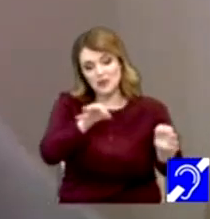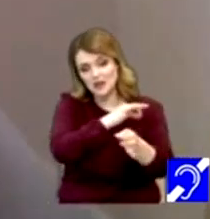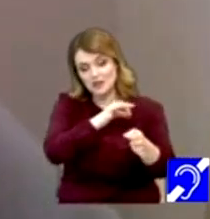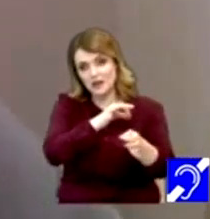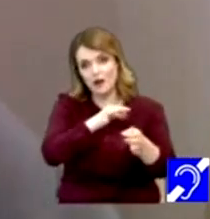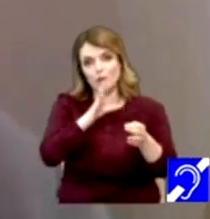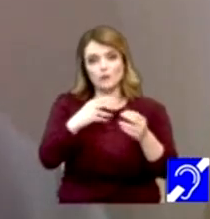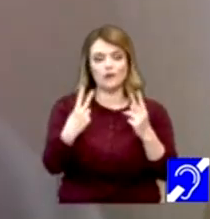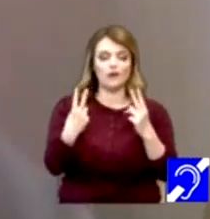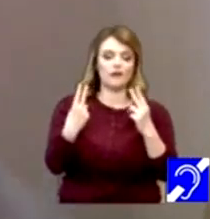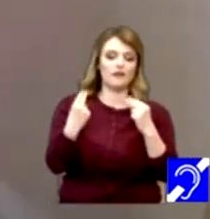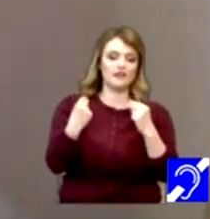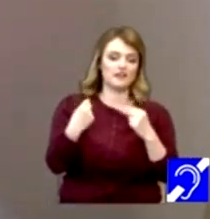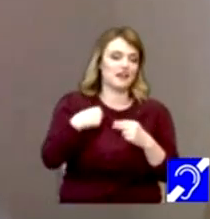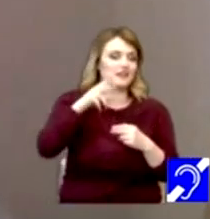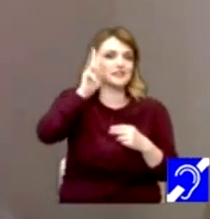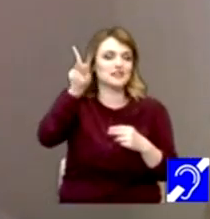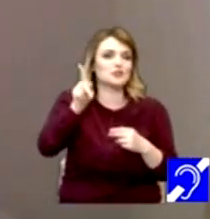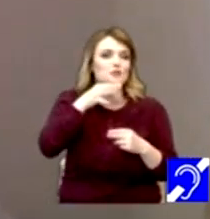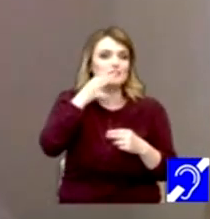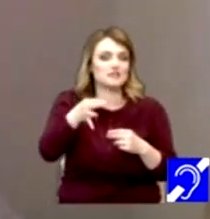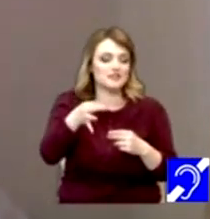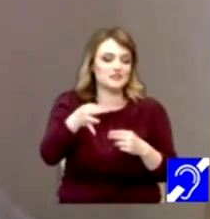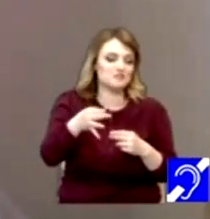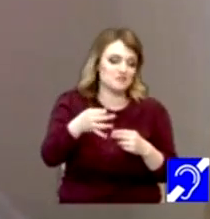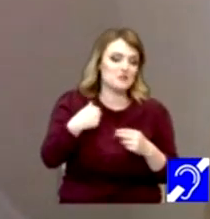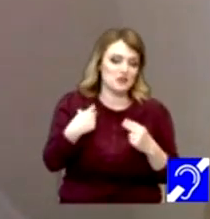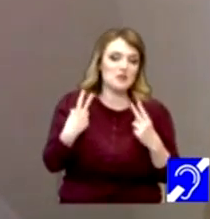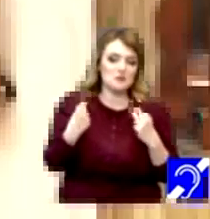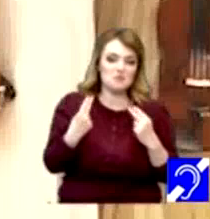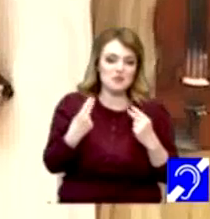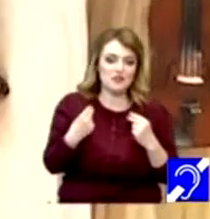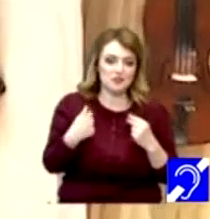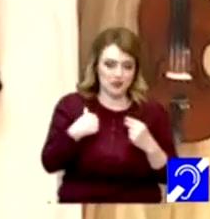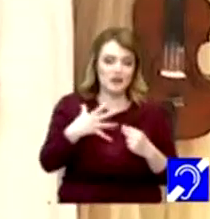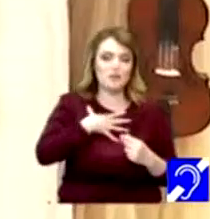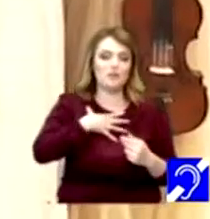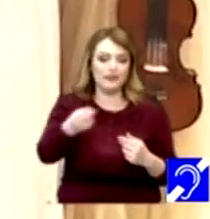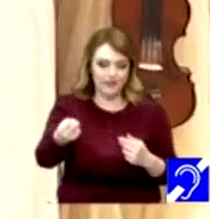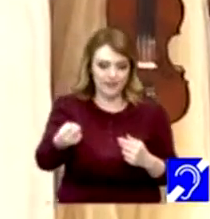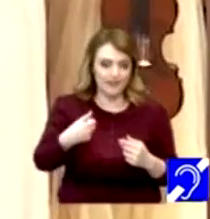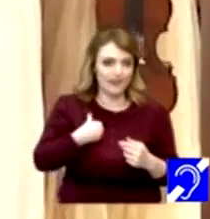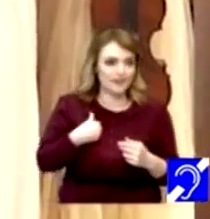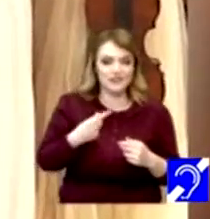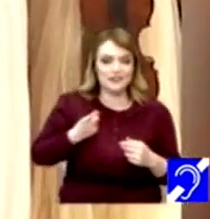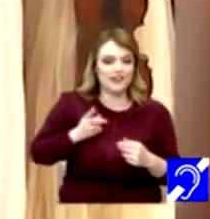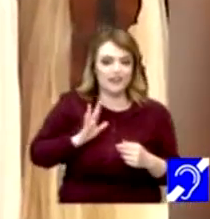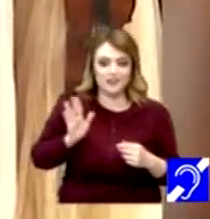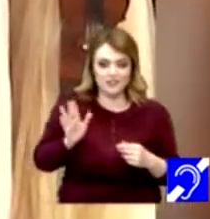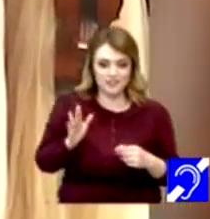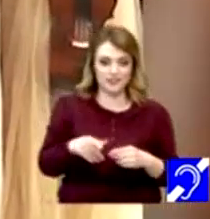ca prin noroc, ca poate nu știu ce să zic, poate și prin muncă, dar am fost acceptat. Basarabeanul spune că are o